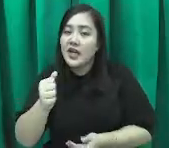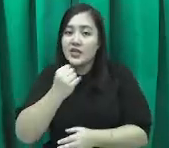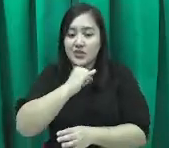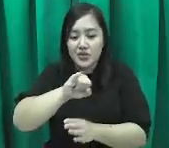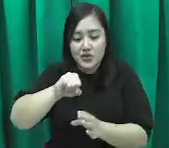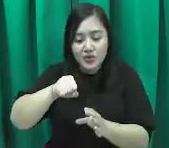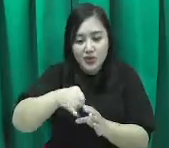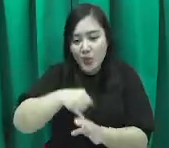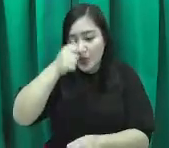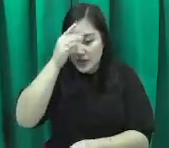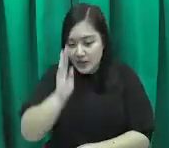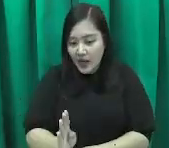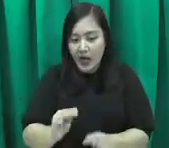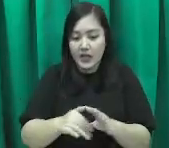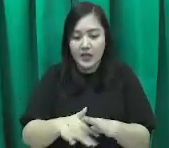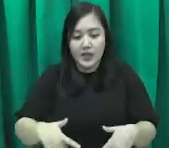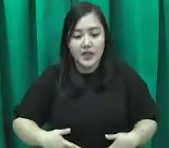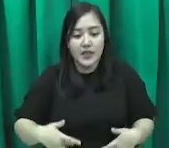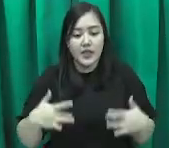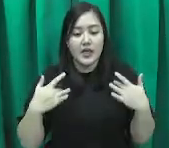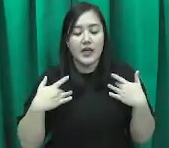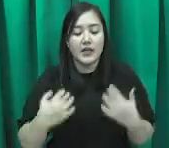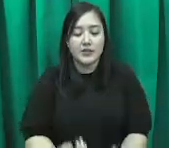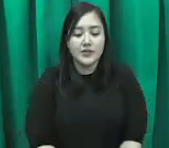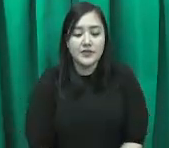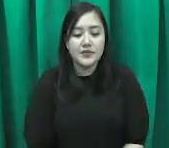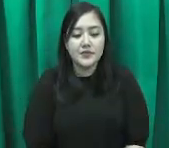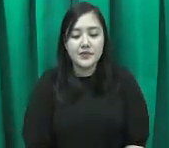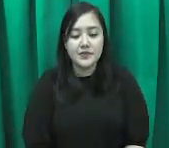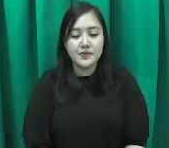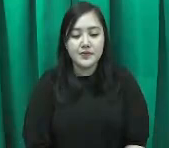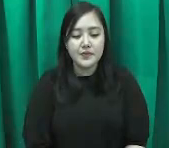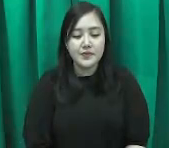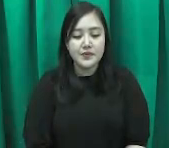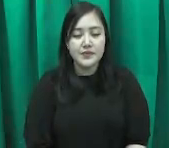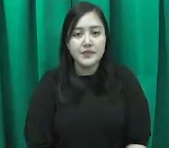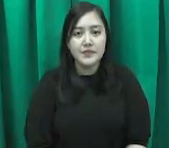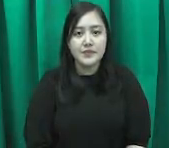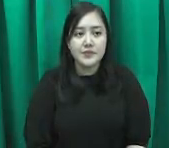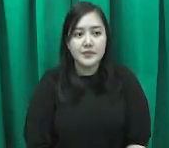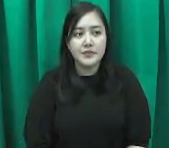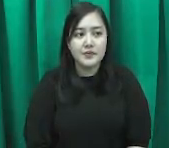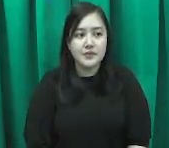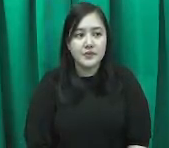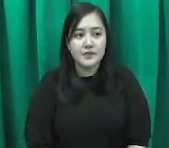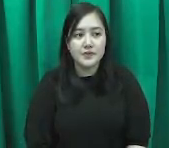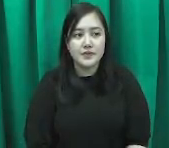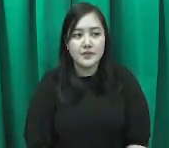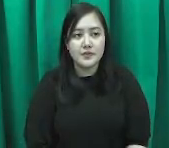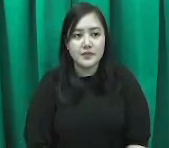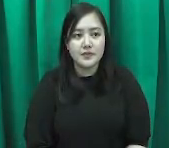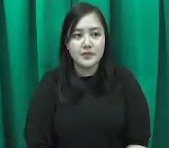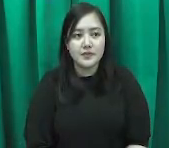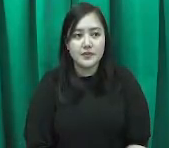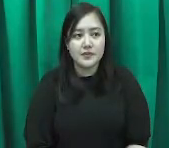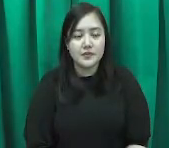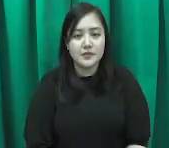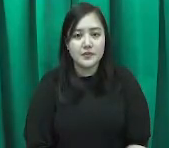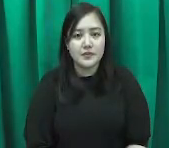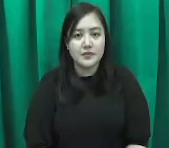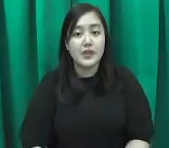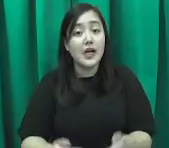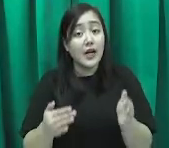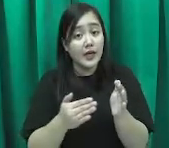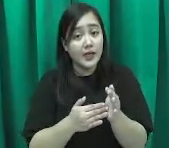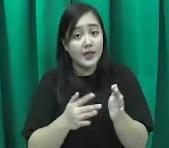ang Panginoon sa buhay nila. Yes. Kaya napakaliwanag yung sabi ni Sir Willie in the, I beseech you, brethren, in the name of the